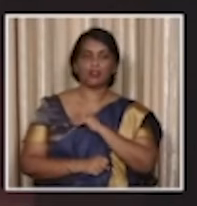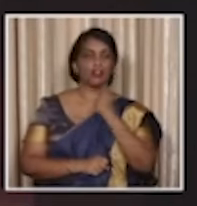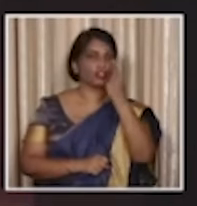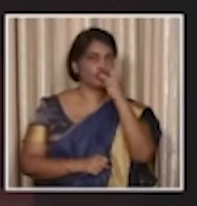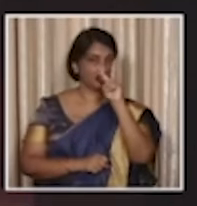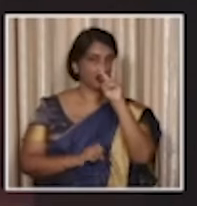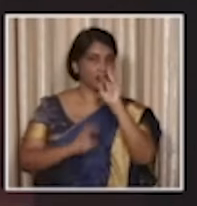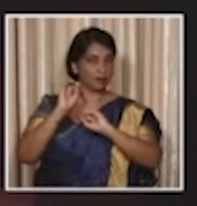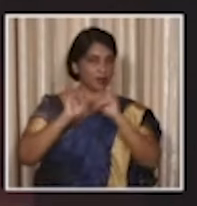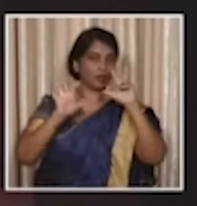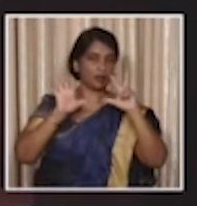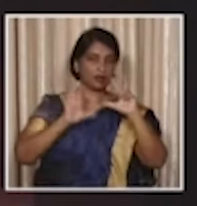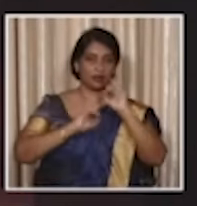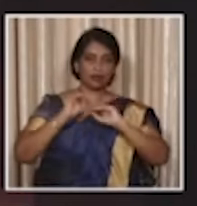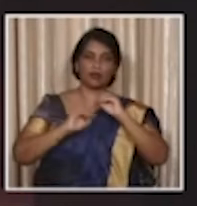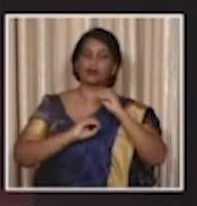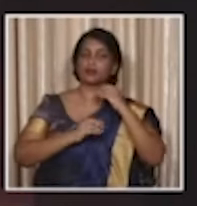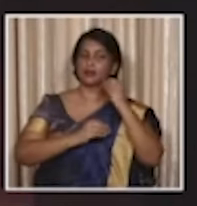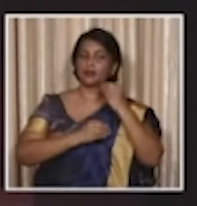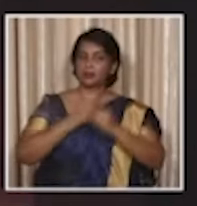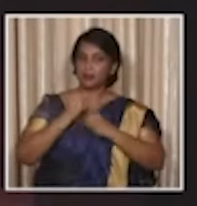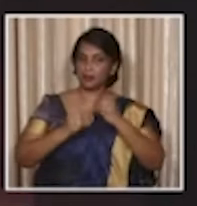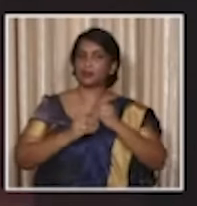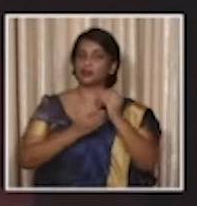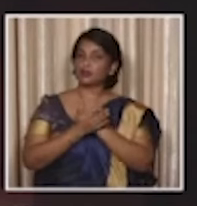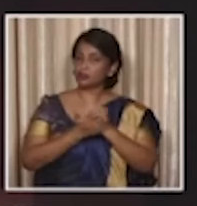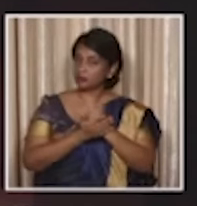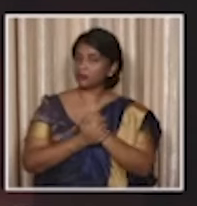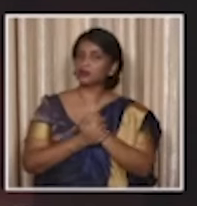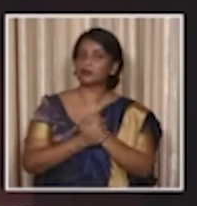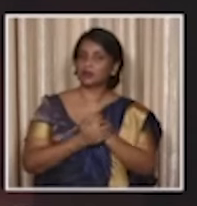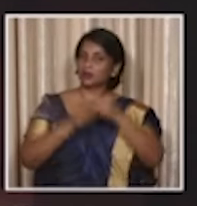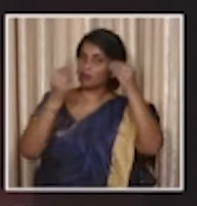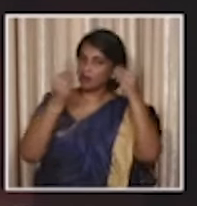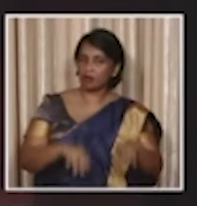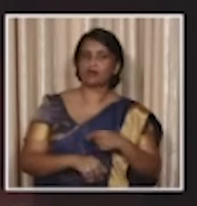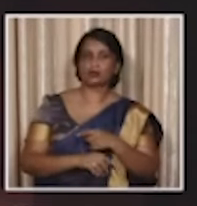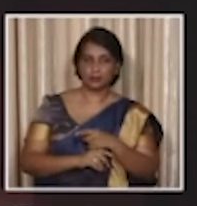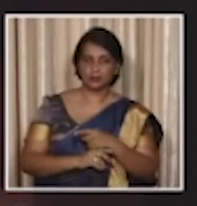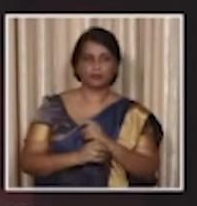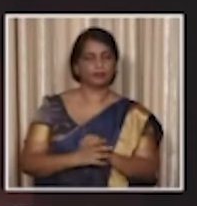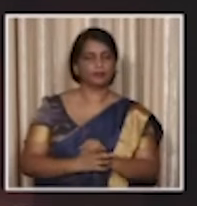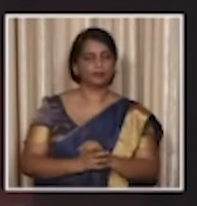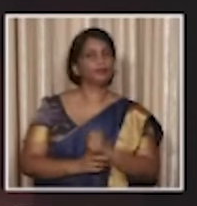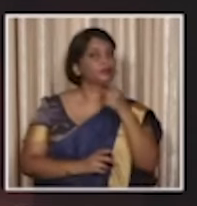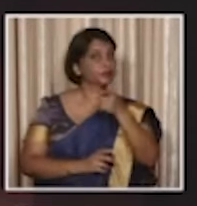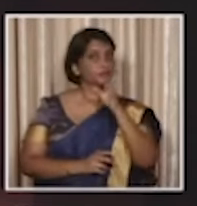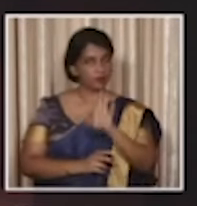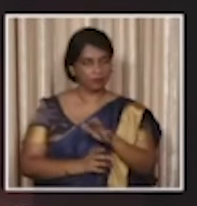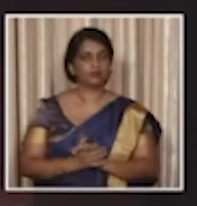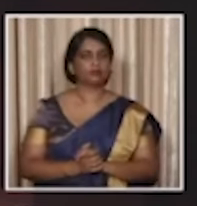12% සිට 8% දක්වා දළදේශීය නිෂ්පාදිතයේ ප්‍රතිශතයක් හැටියට වට්ටව ගත්තේ. මේගොල්ලෝ තමයි